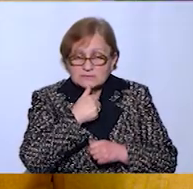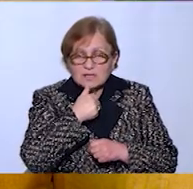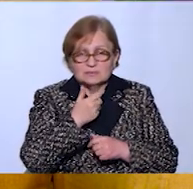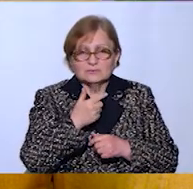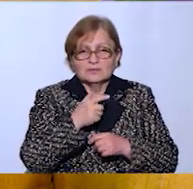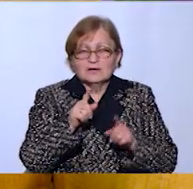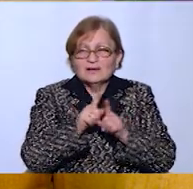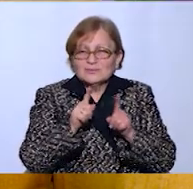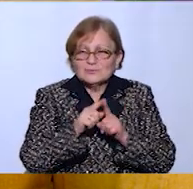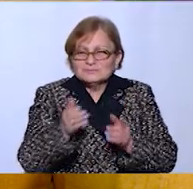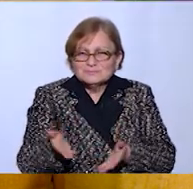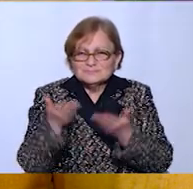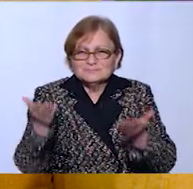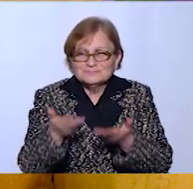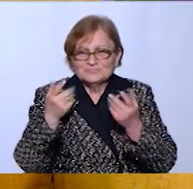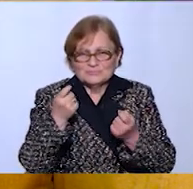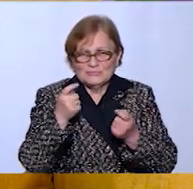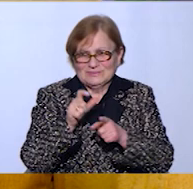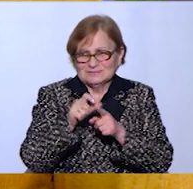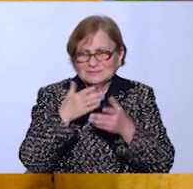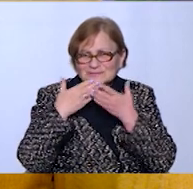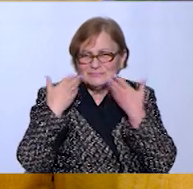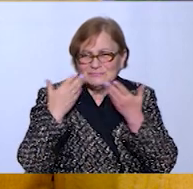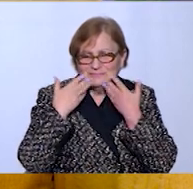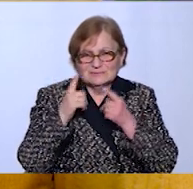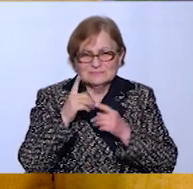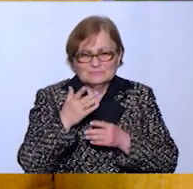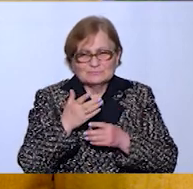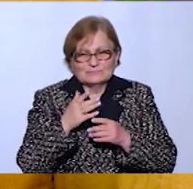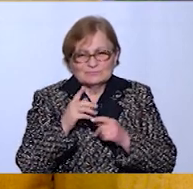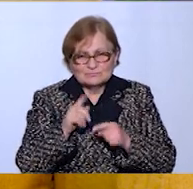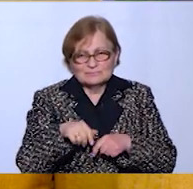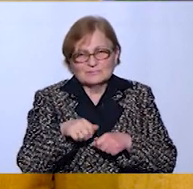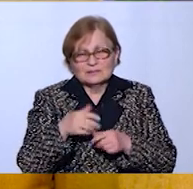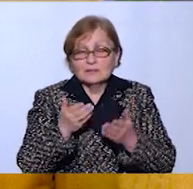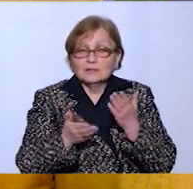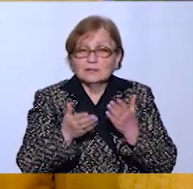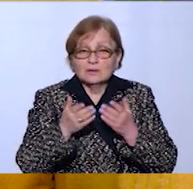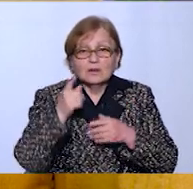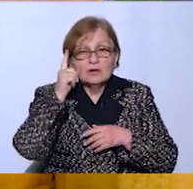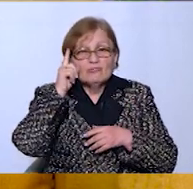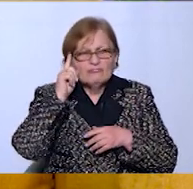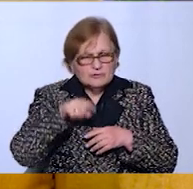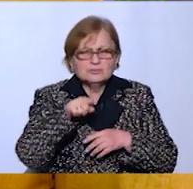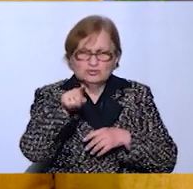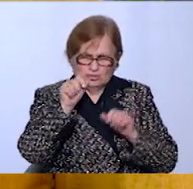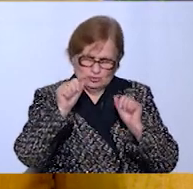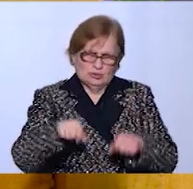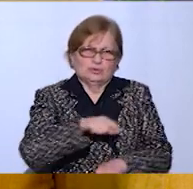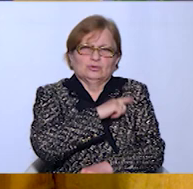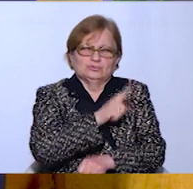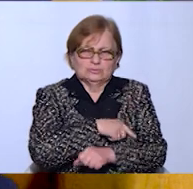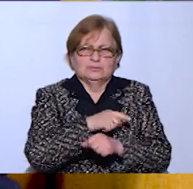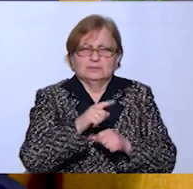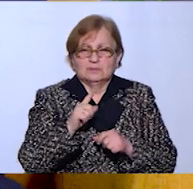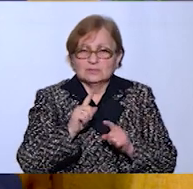შემდეგ. თამარ, საინტერესო არის როგორ დავაკავშიროთ პოზიტიური მშობლობა და კრიზისი. ანუ პოზიტიური ინტერაქციის რა ძირითადი სტრატეგიები